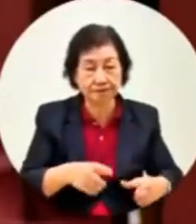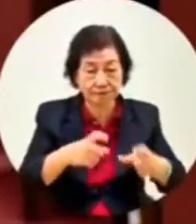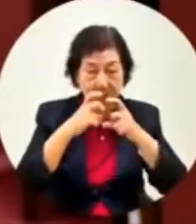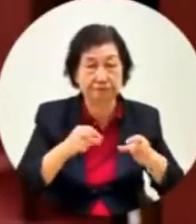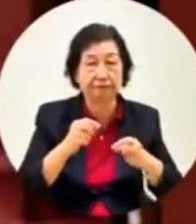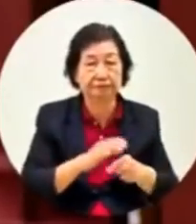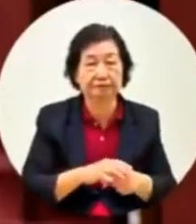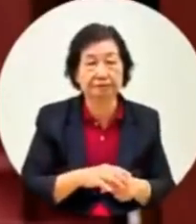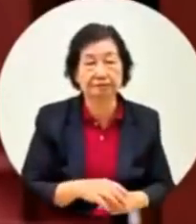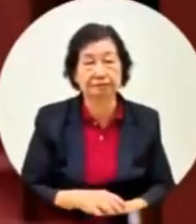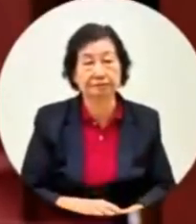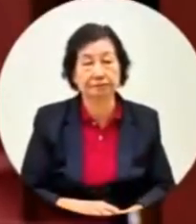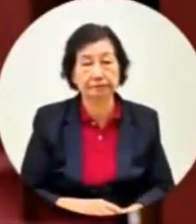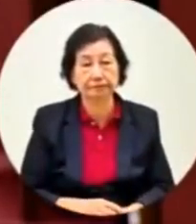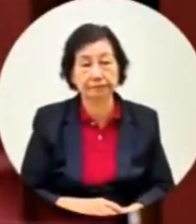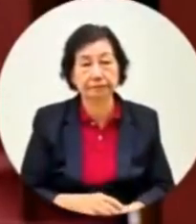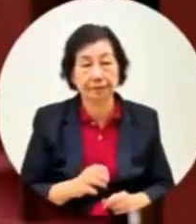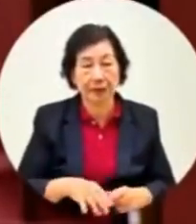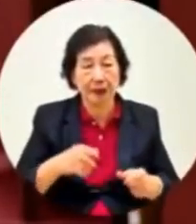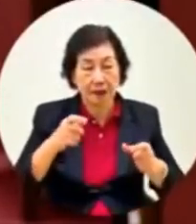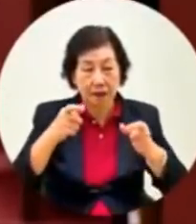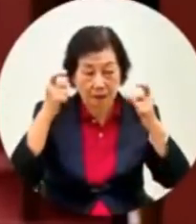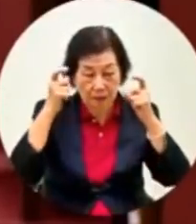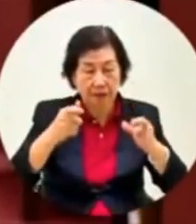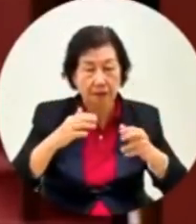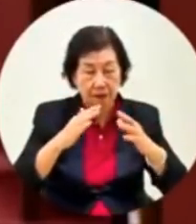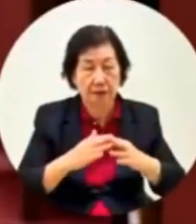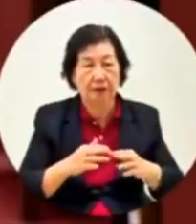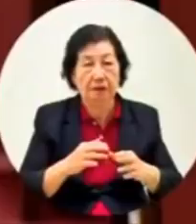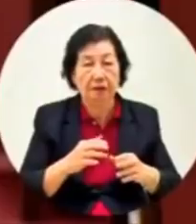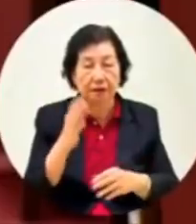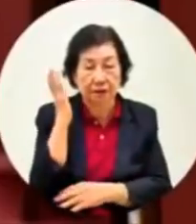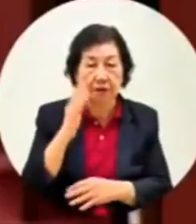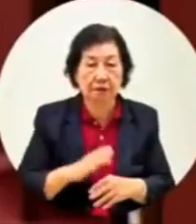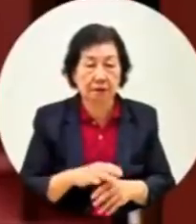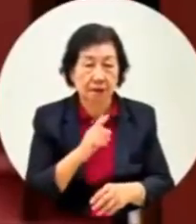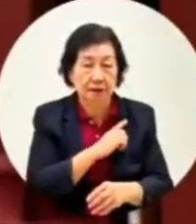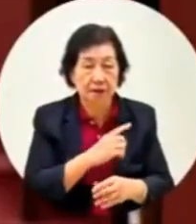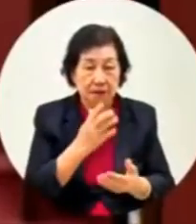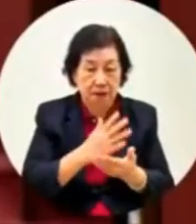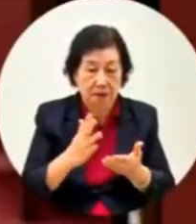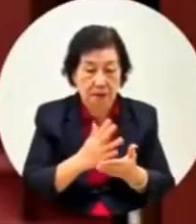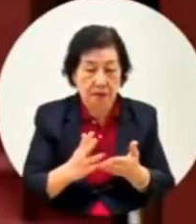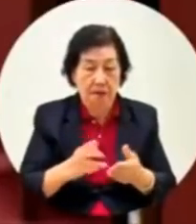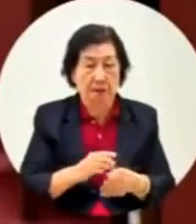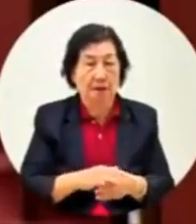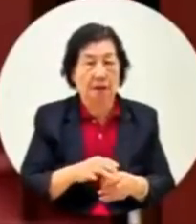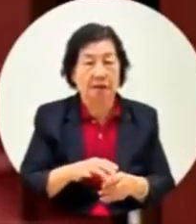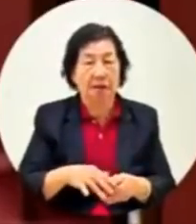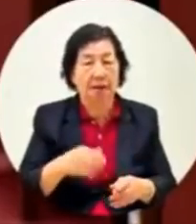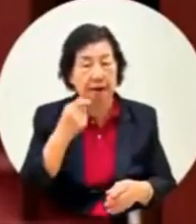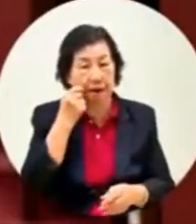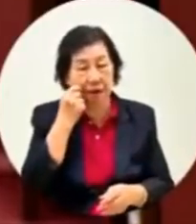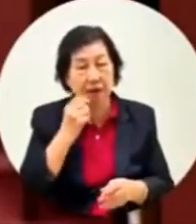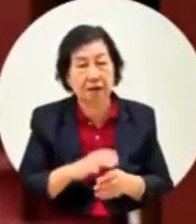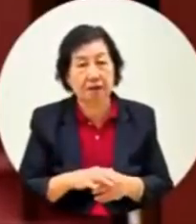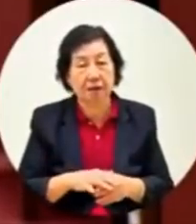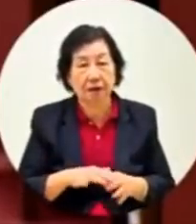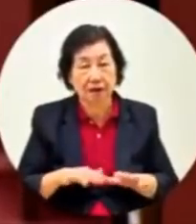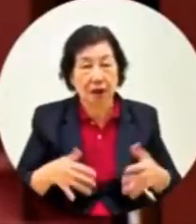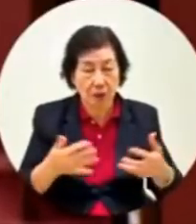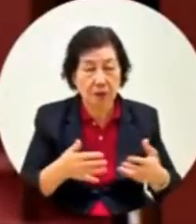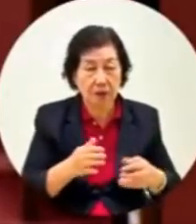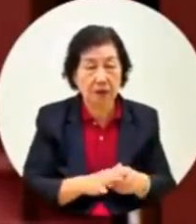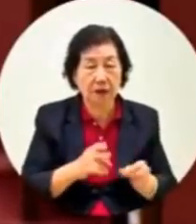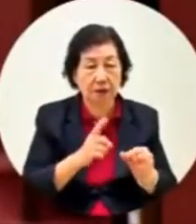为它不是高雄市政府自己就可以解决的问题嘛，它卡在中央嘛。它这些问题如果没有跟